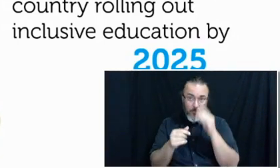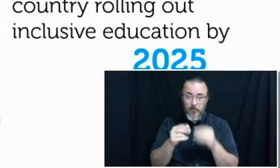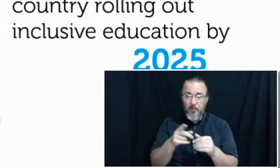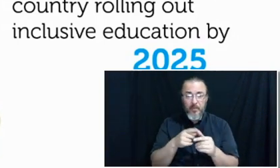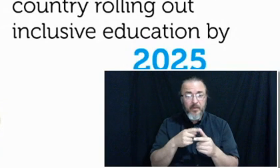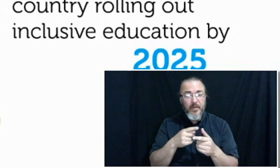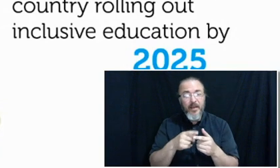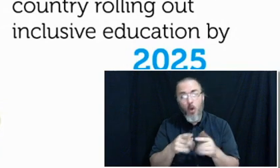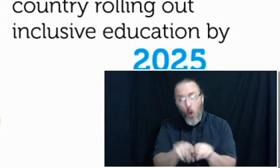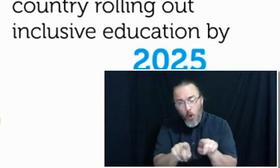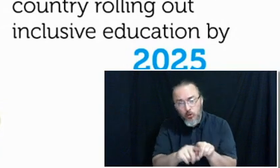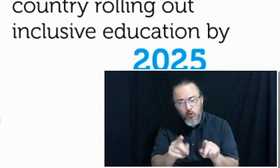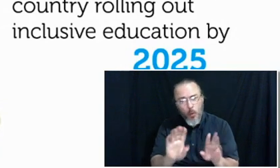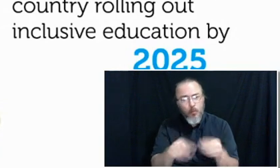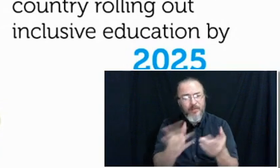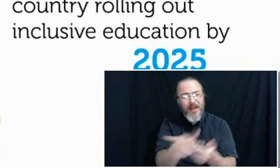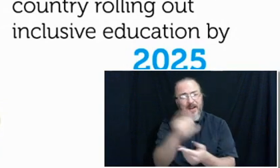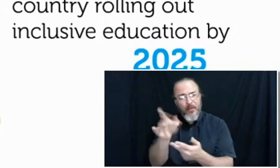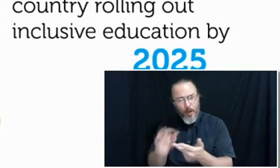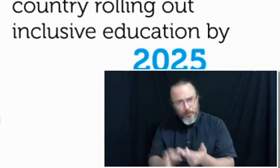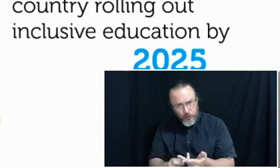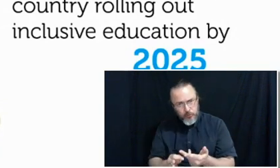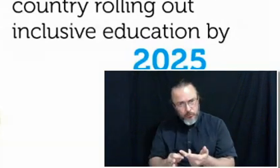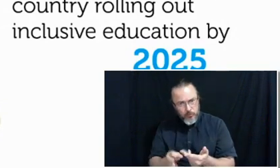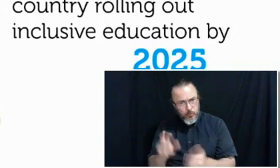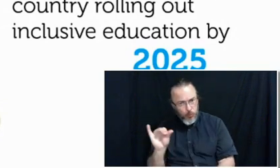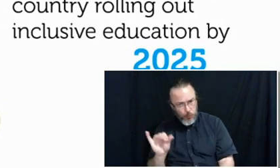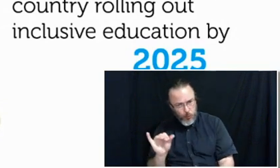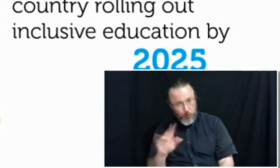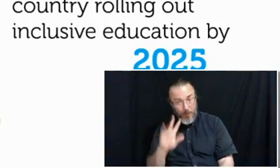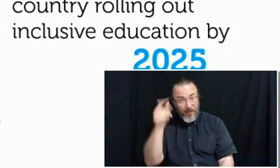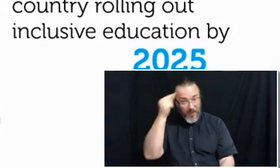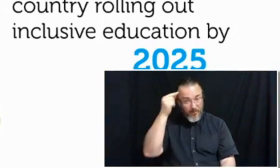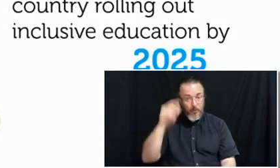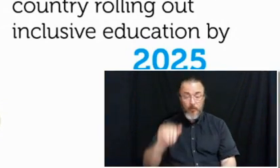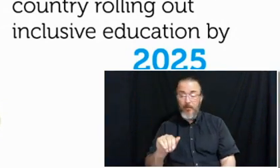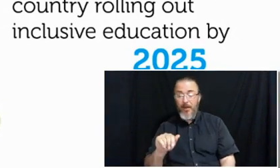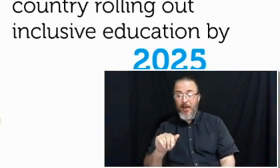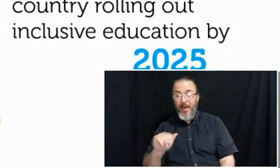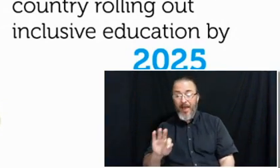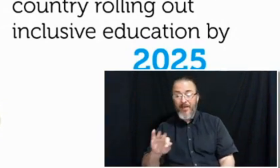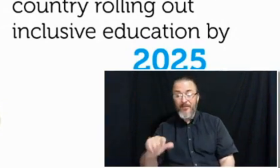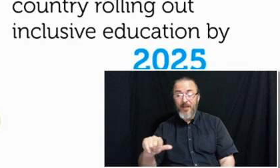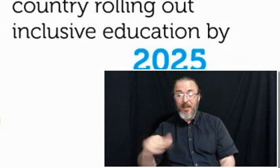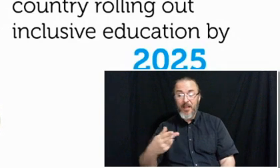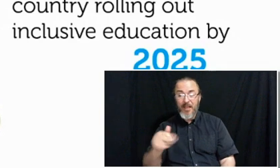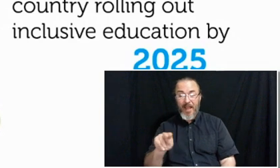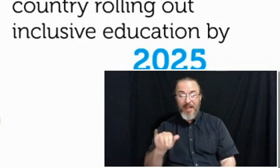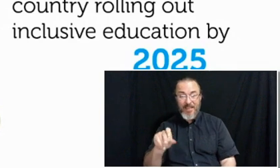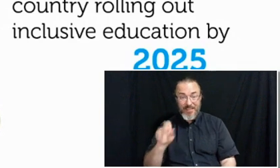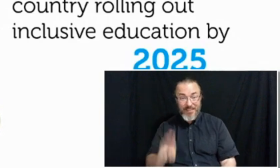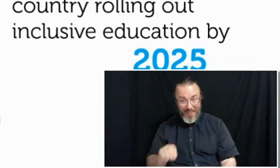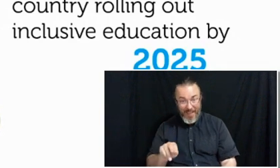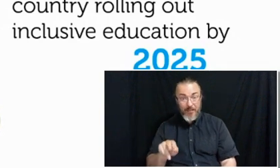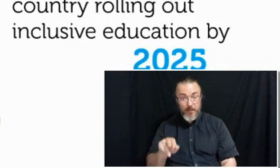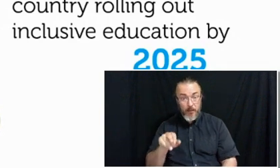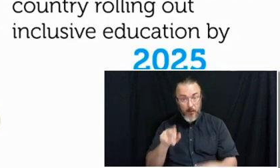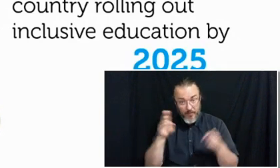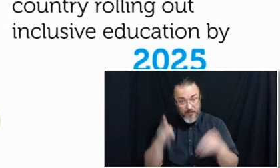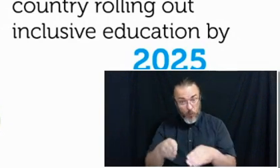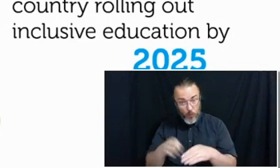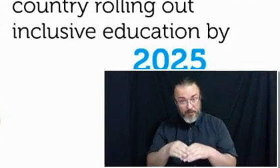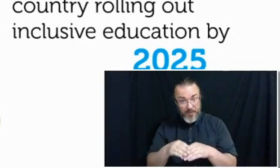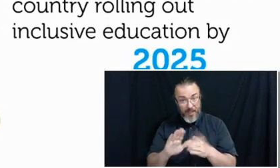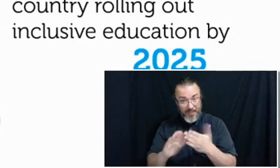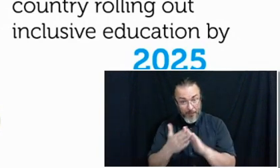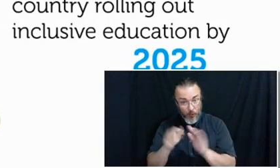Ces organisations offrent des programmes différents, parfois non formels. Deuxième chance, le gouvernement afghan, puis l'éducation fondée sur les communautés. Ça a été crucial